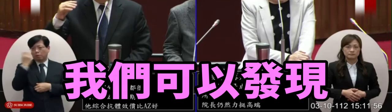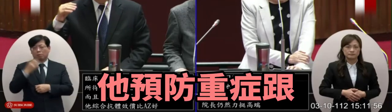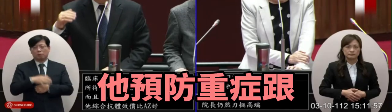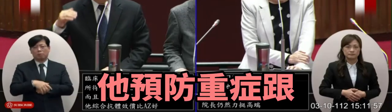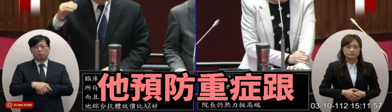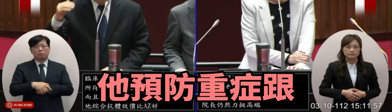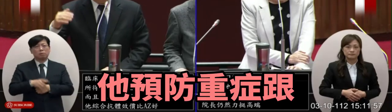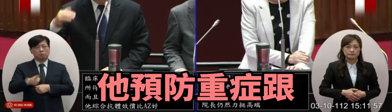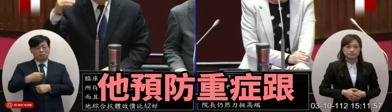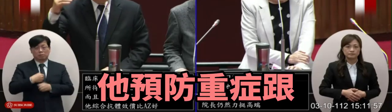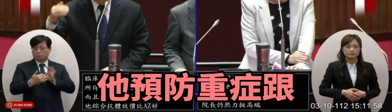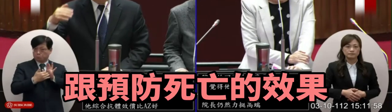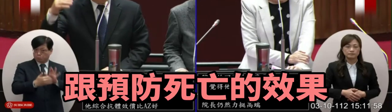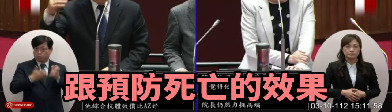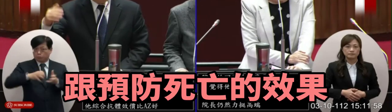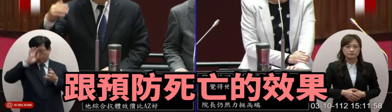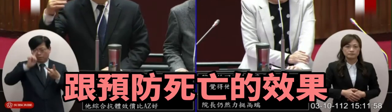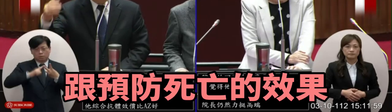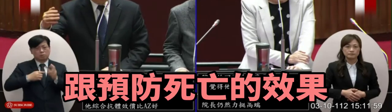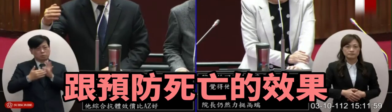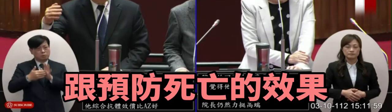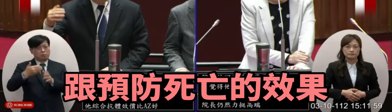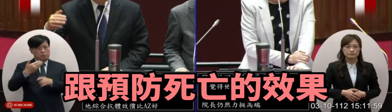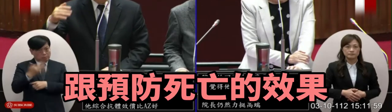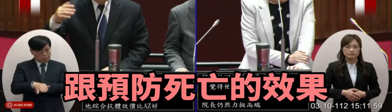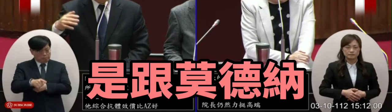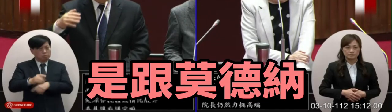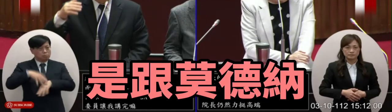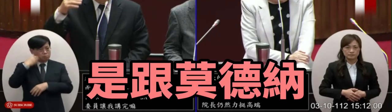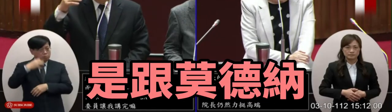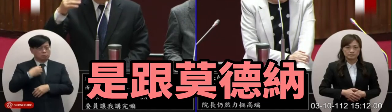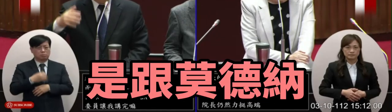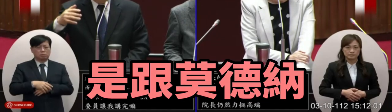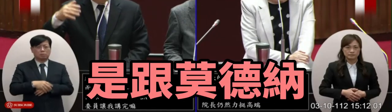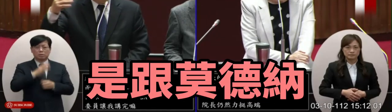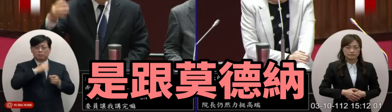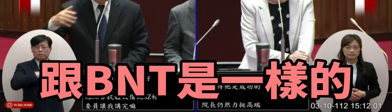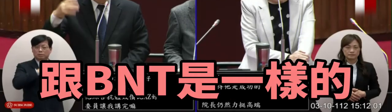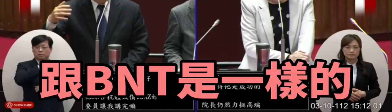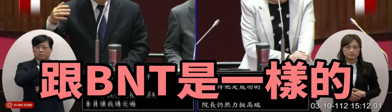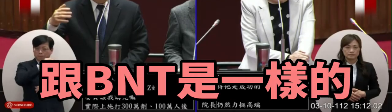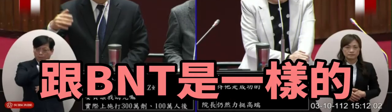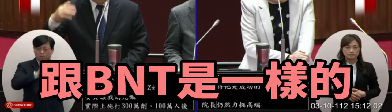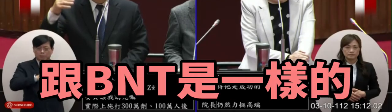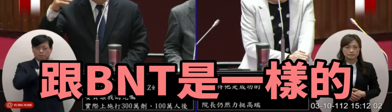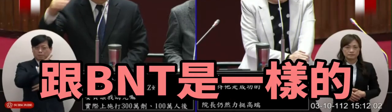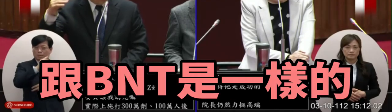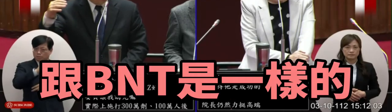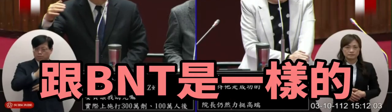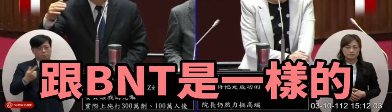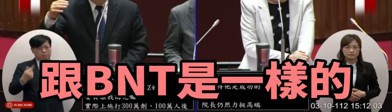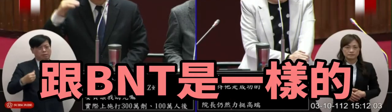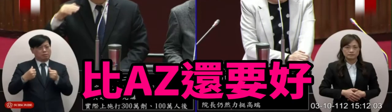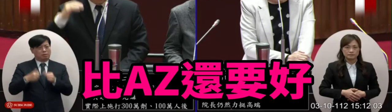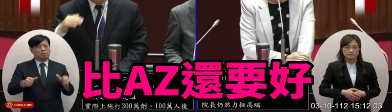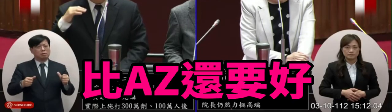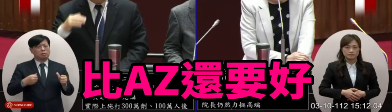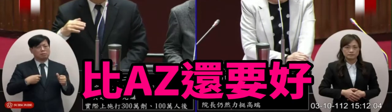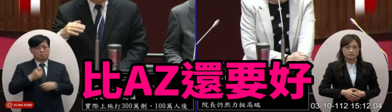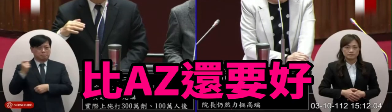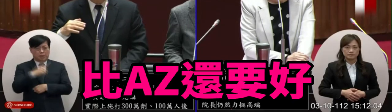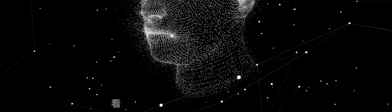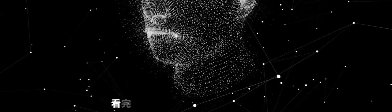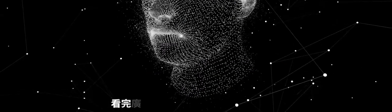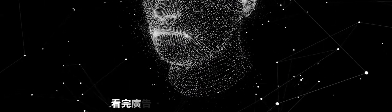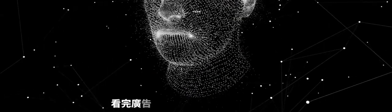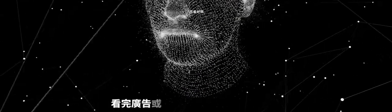现呢，它预防重症跟预防死亡的效果呢，是跟莫德纳跟 BNT 是一样的，比 A 剂还